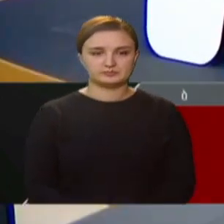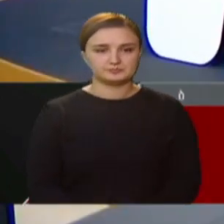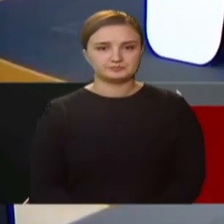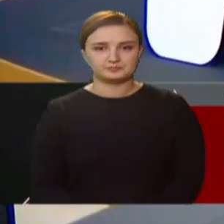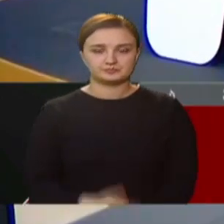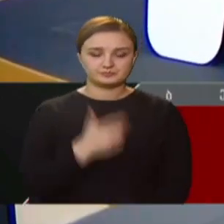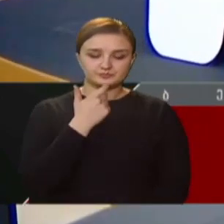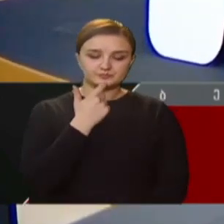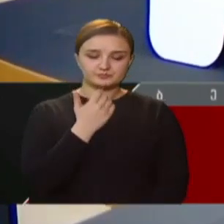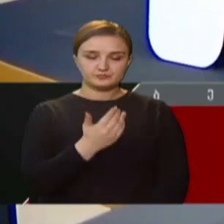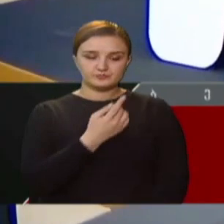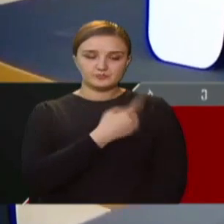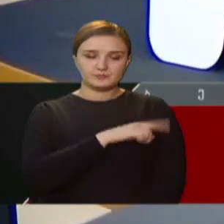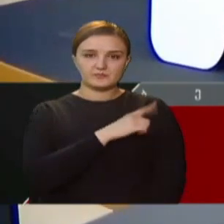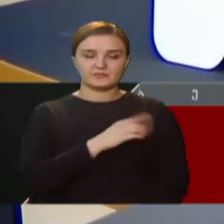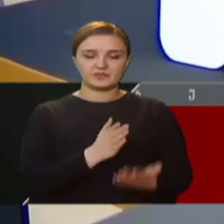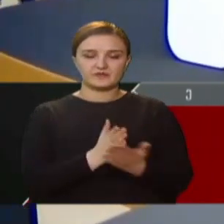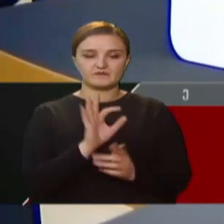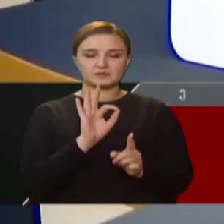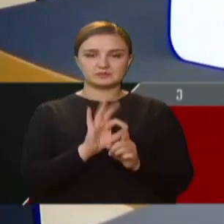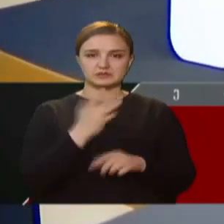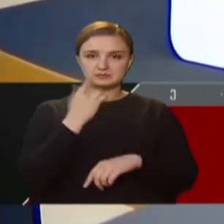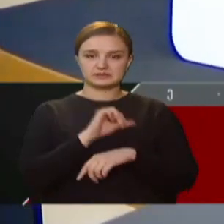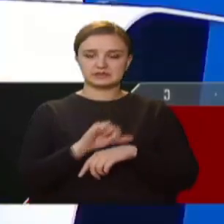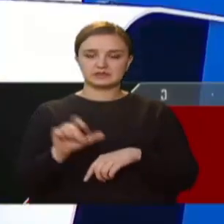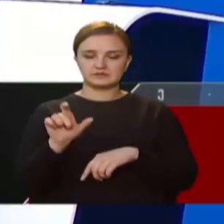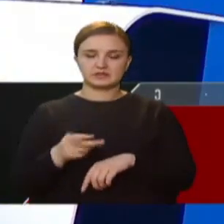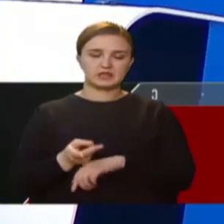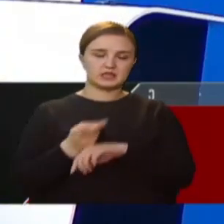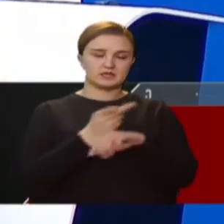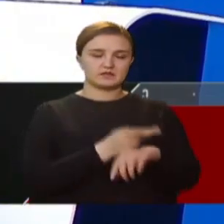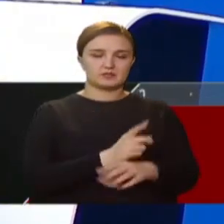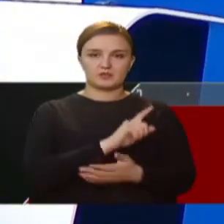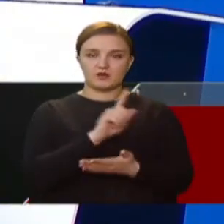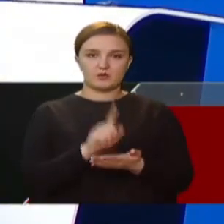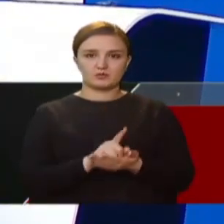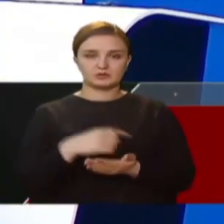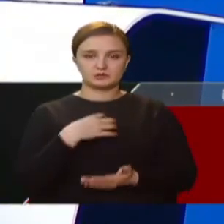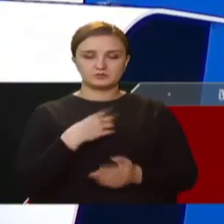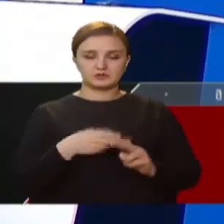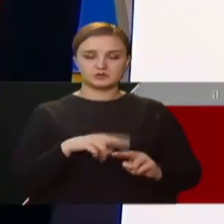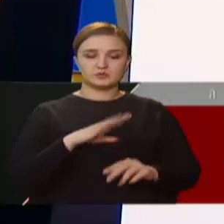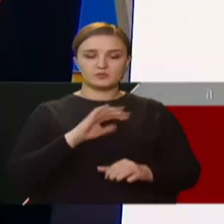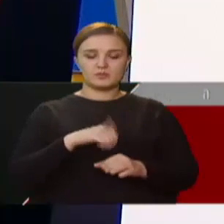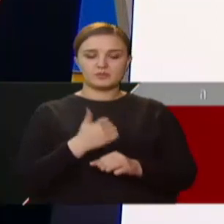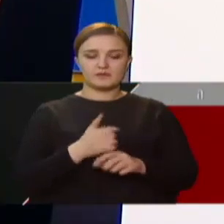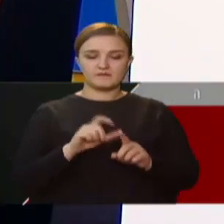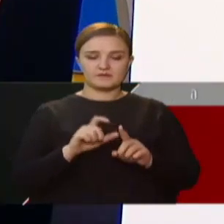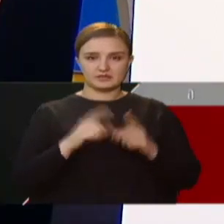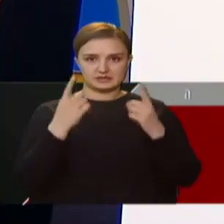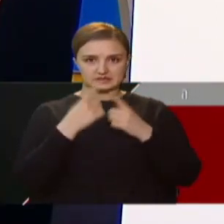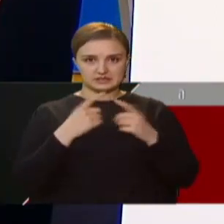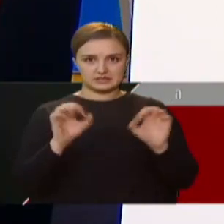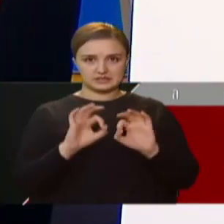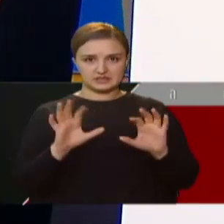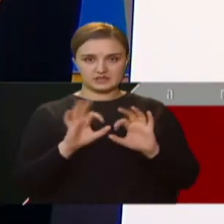Mihail Saakashvili humanitaruli miznebit sazghvar garet gadaqvanis autsileblobaa es iqo mtavari gzavnili impres konferentsiisa